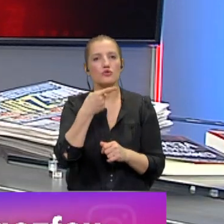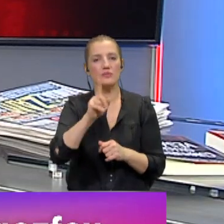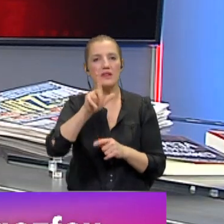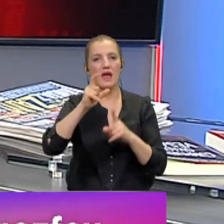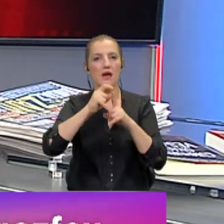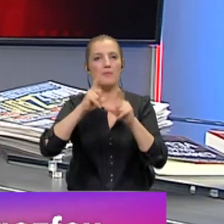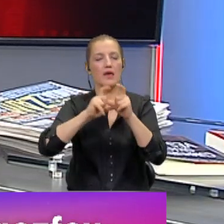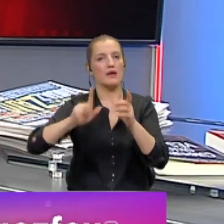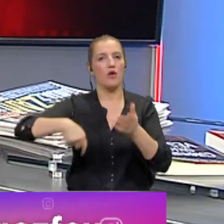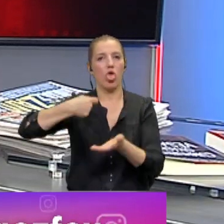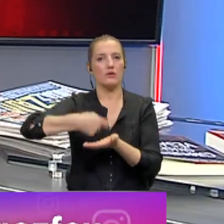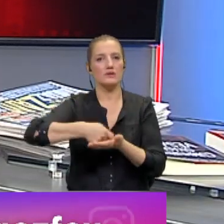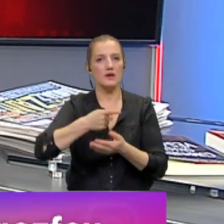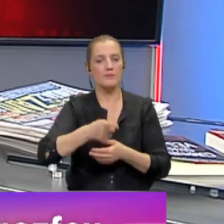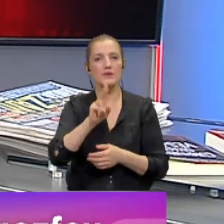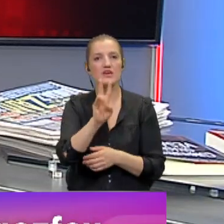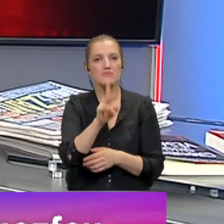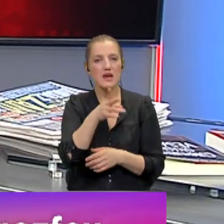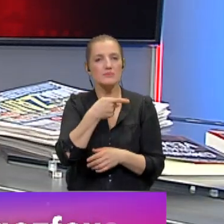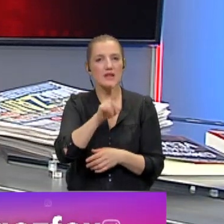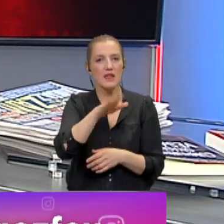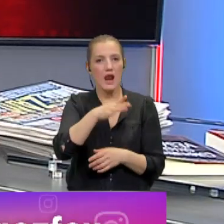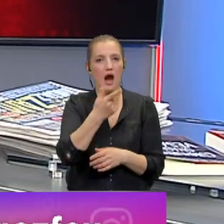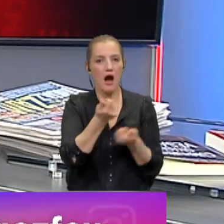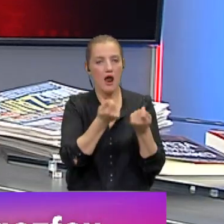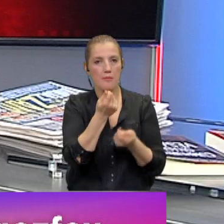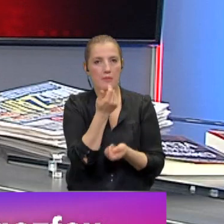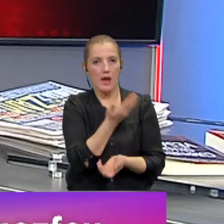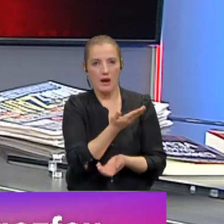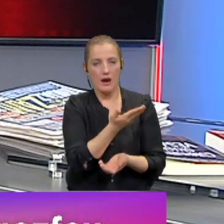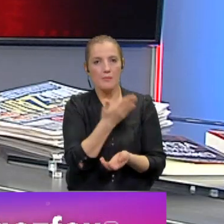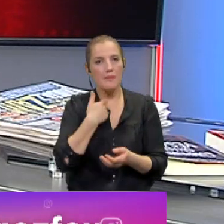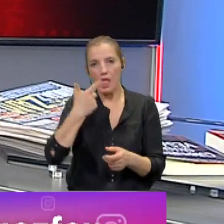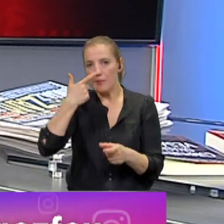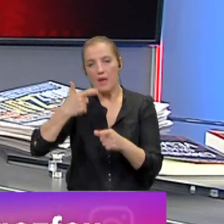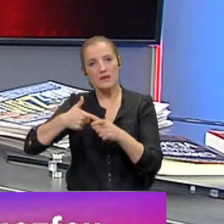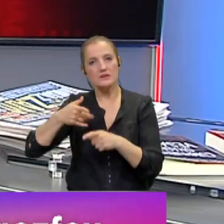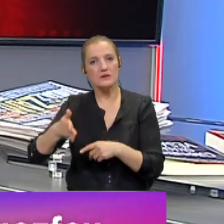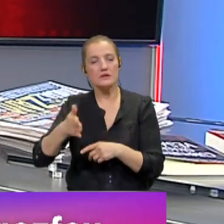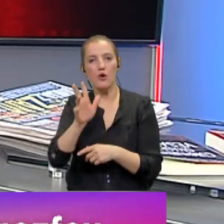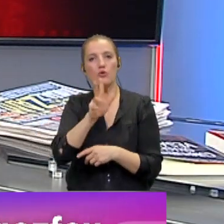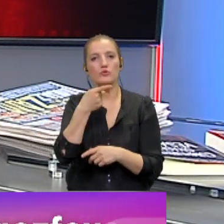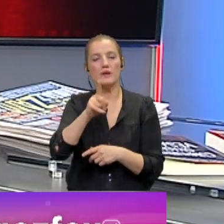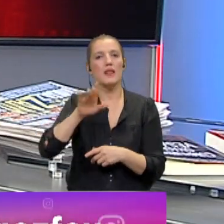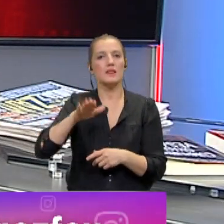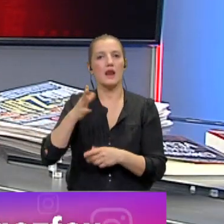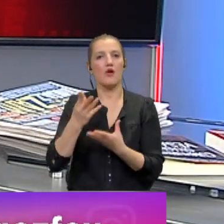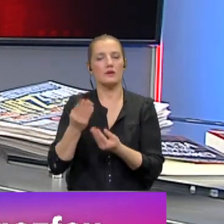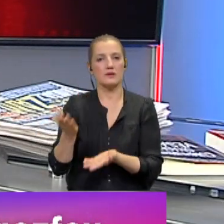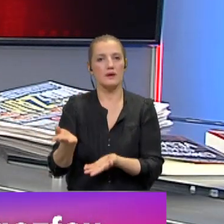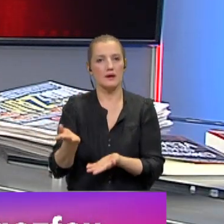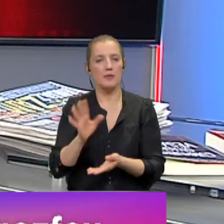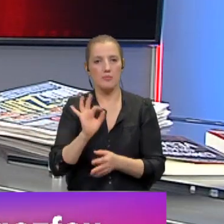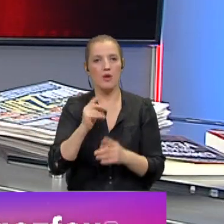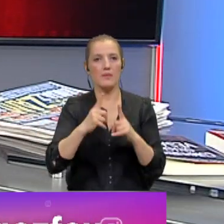LPG ödeyeceğim 25 milyonluk arayabiliyorum ve benim kullanacağım akaryakıt 30 bin lira olacak